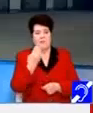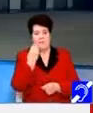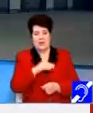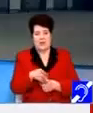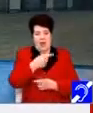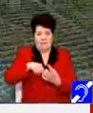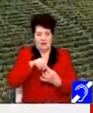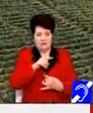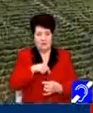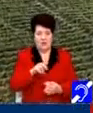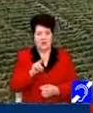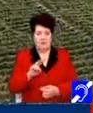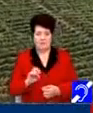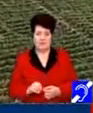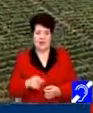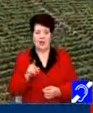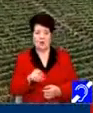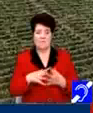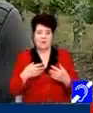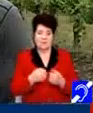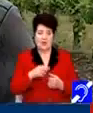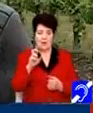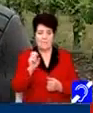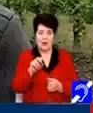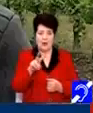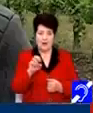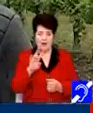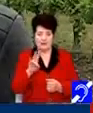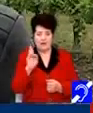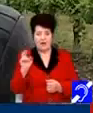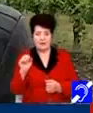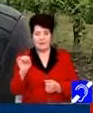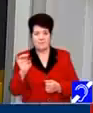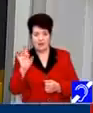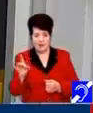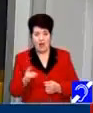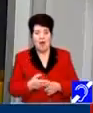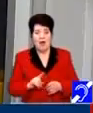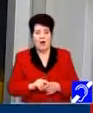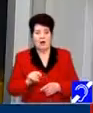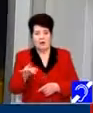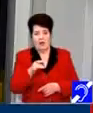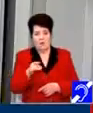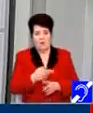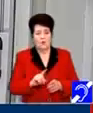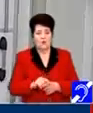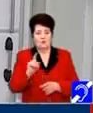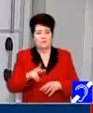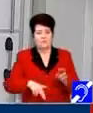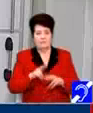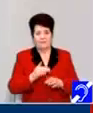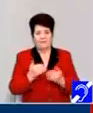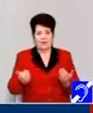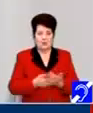afacerile. Acum 3 ani, familia Balan din satul Lingura, raionul Cantemir, a reușit împreună cu alți agricultori să construiască cel mai mare și